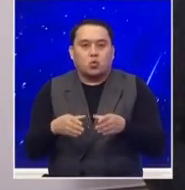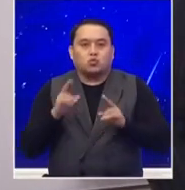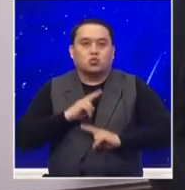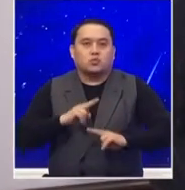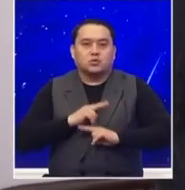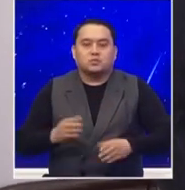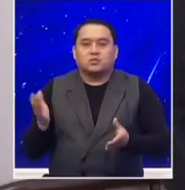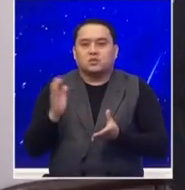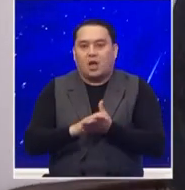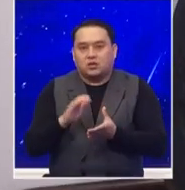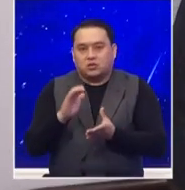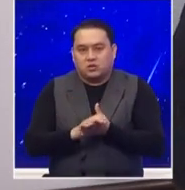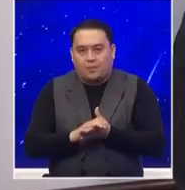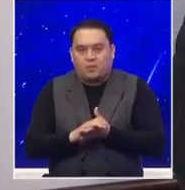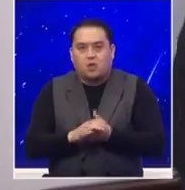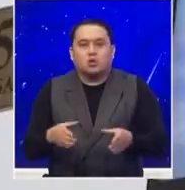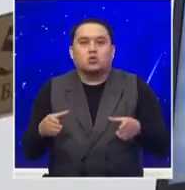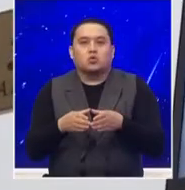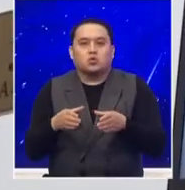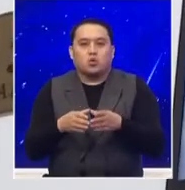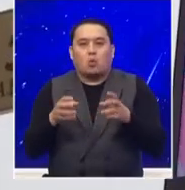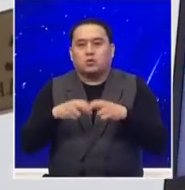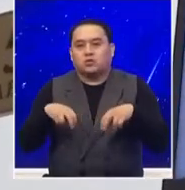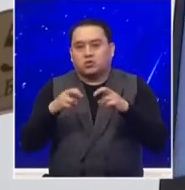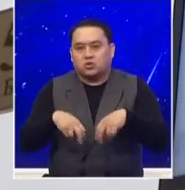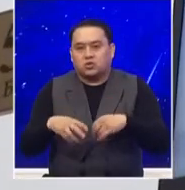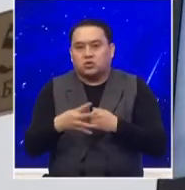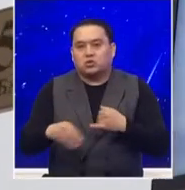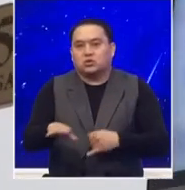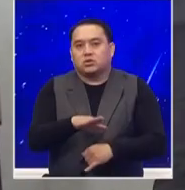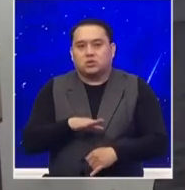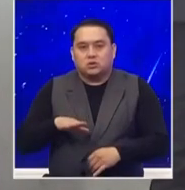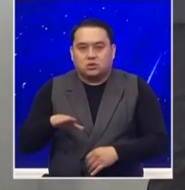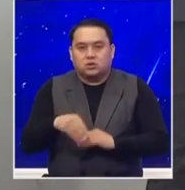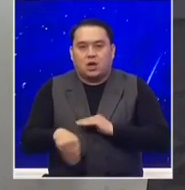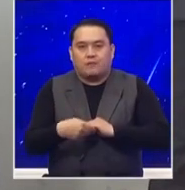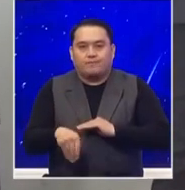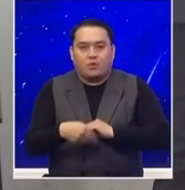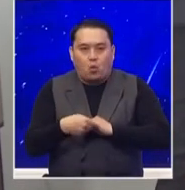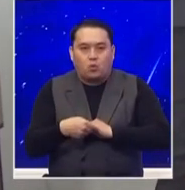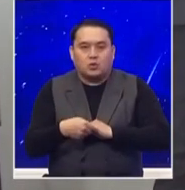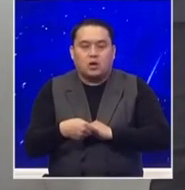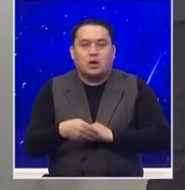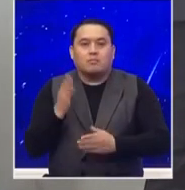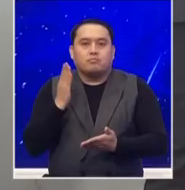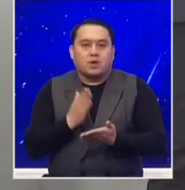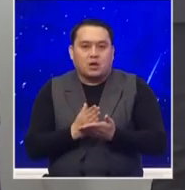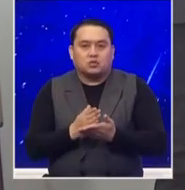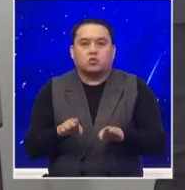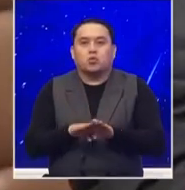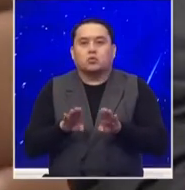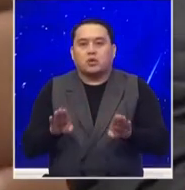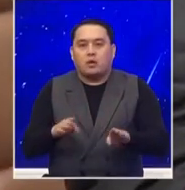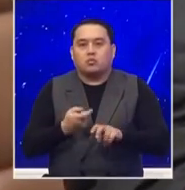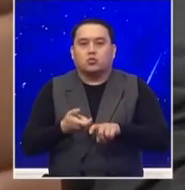жұмысымен танысып шықты. Себебі топ мүшелерінің зерттеуінше жер қатынастары саласында жемқорлық тәуекелдері бары көрінеді. Сондықтан да